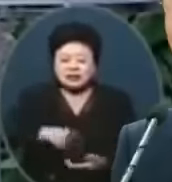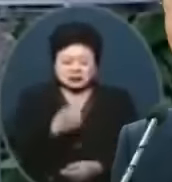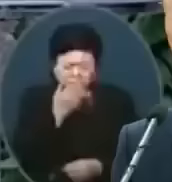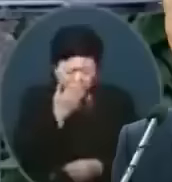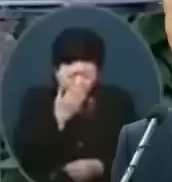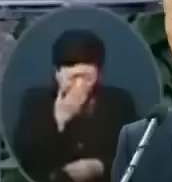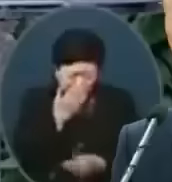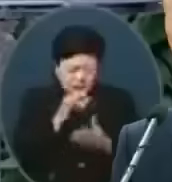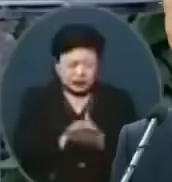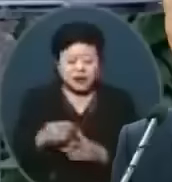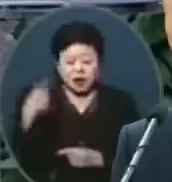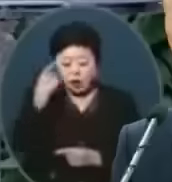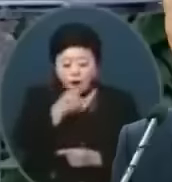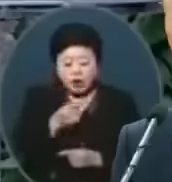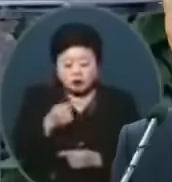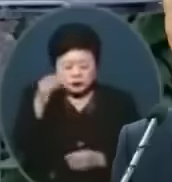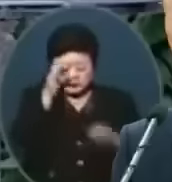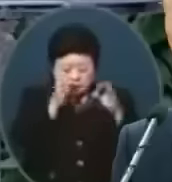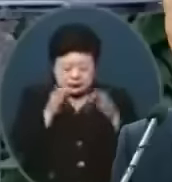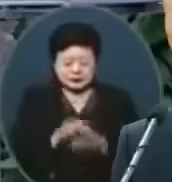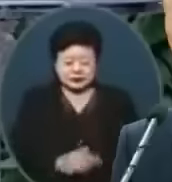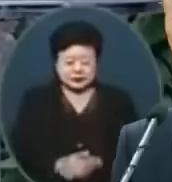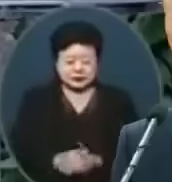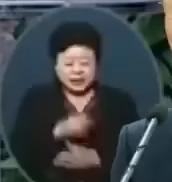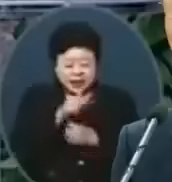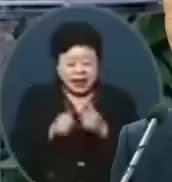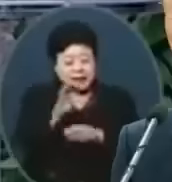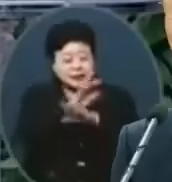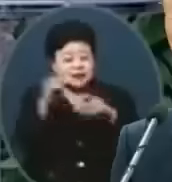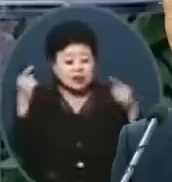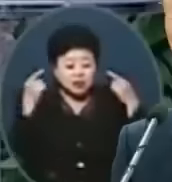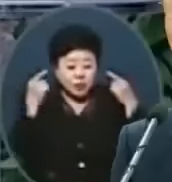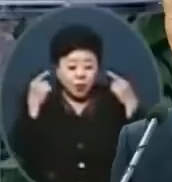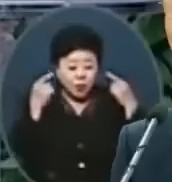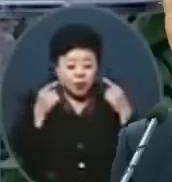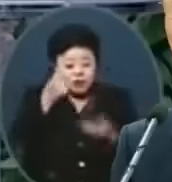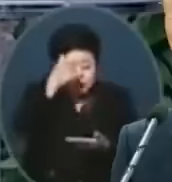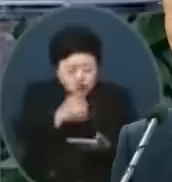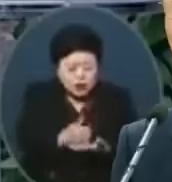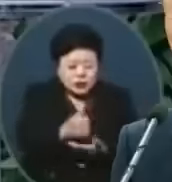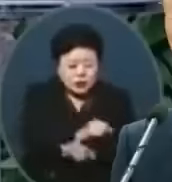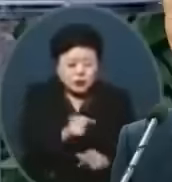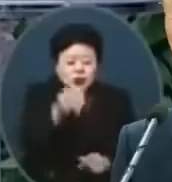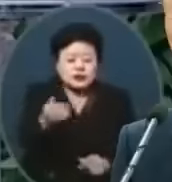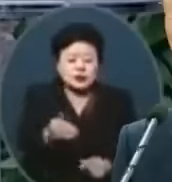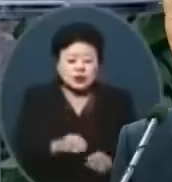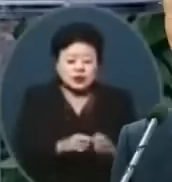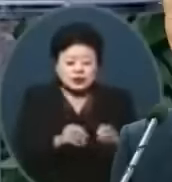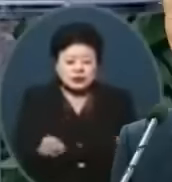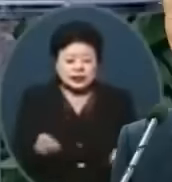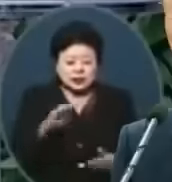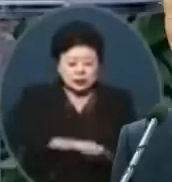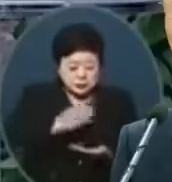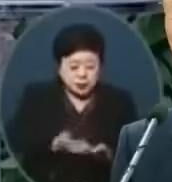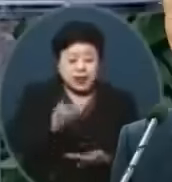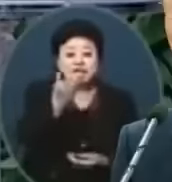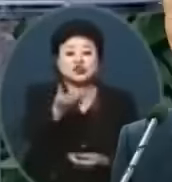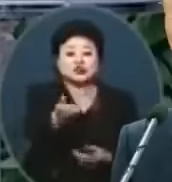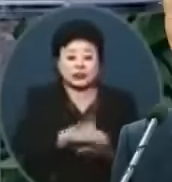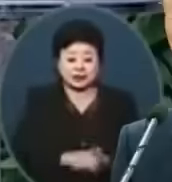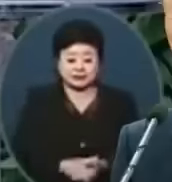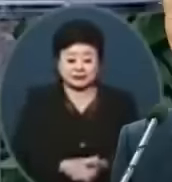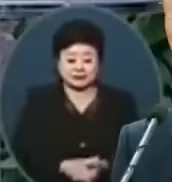기도하여 내 얼굴을 구하면 내가 하늘에서 듣고 그들의 죄를 사하고 그들의 땅을